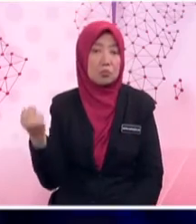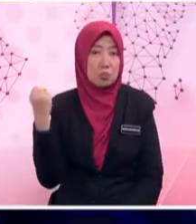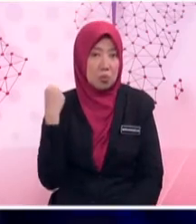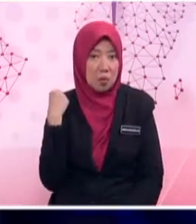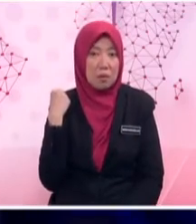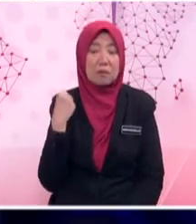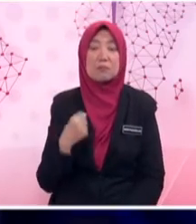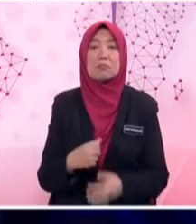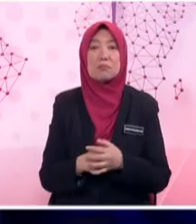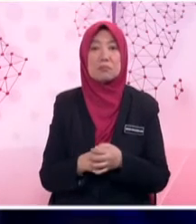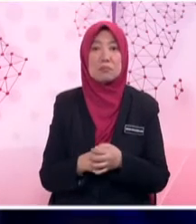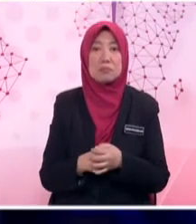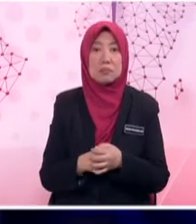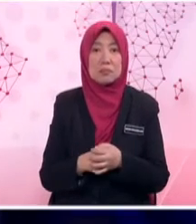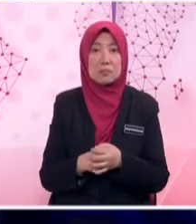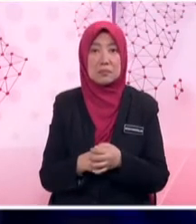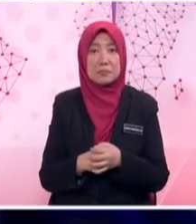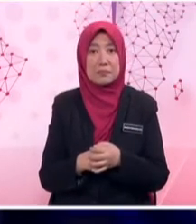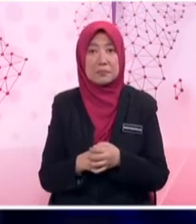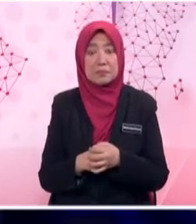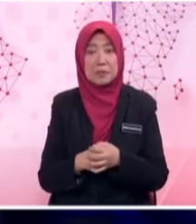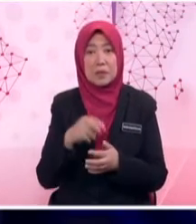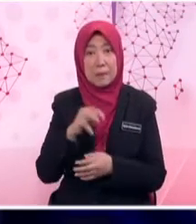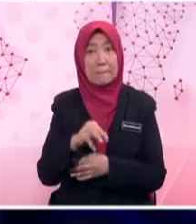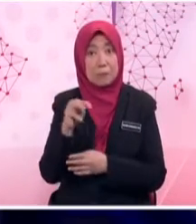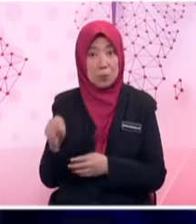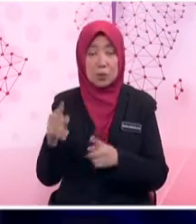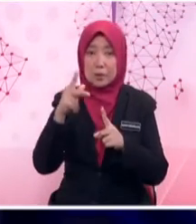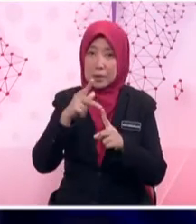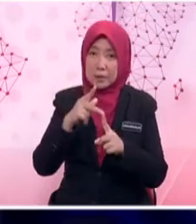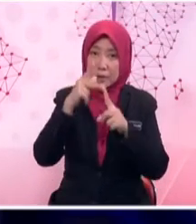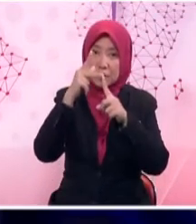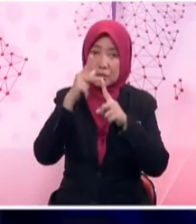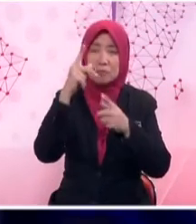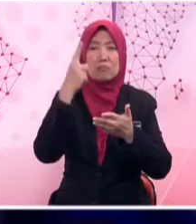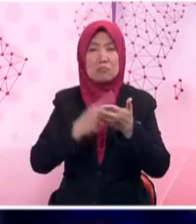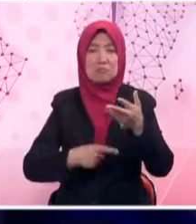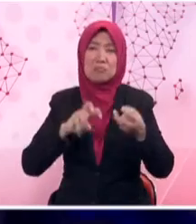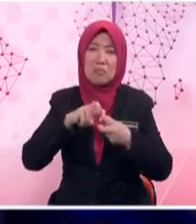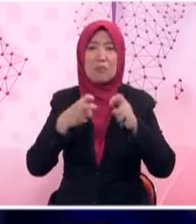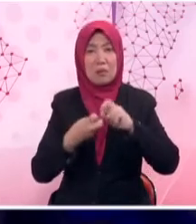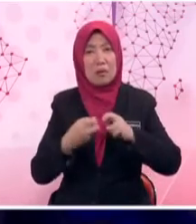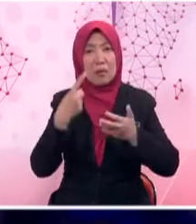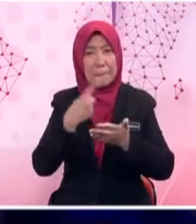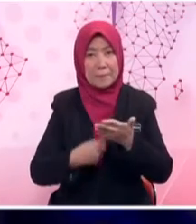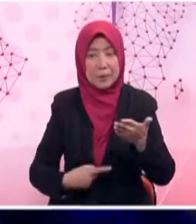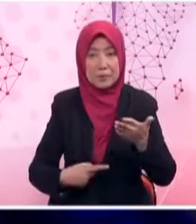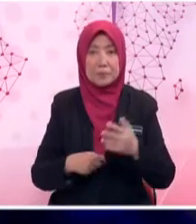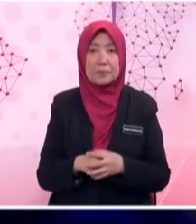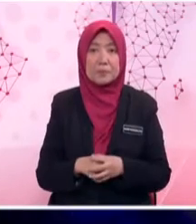kasarnya. Bila cikgu sentuh tentang murid MBK, sebenarnya apa permasalahan mereka cikgu? Okey, murid MBK